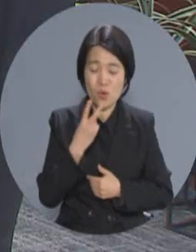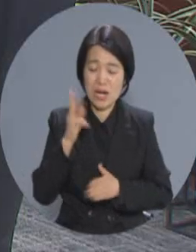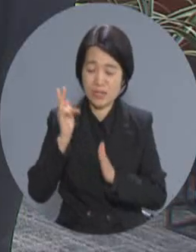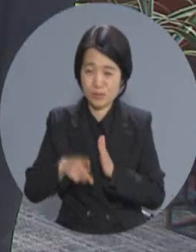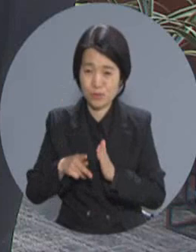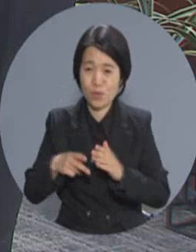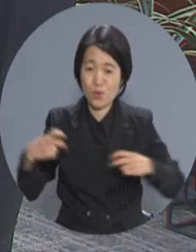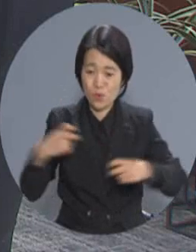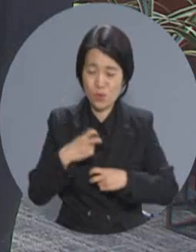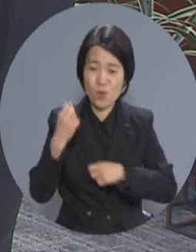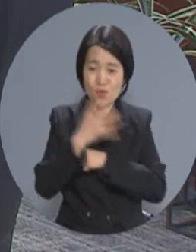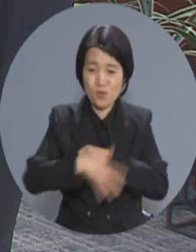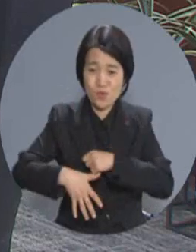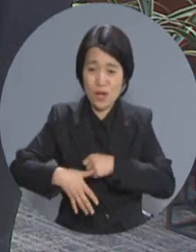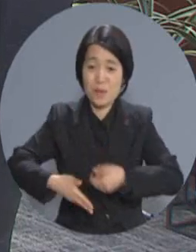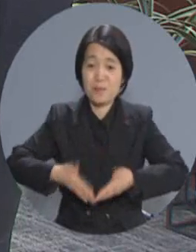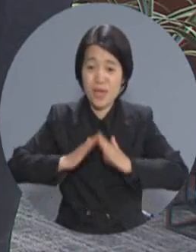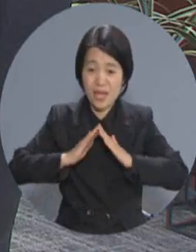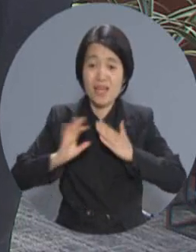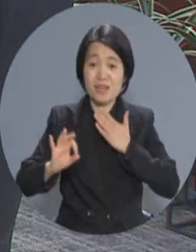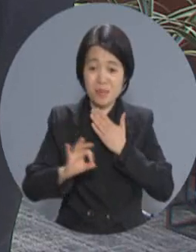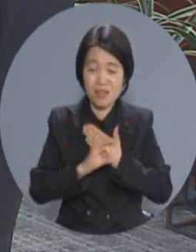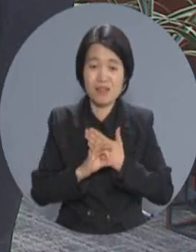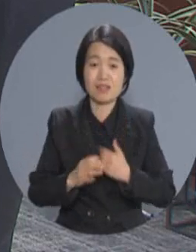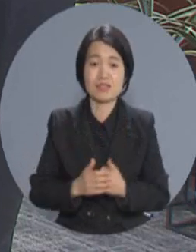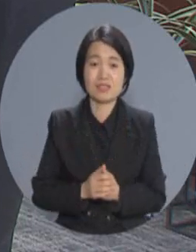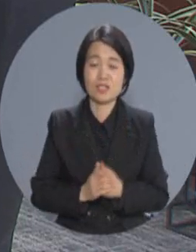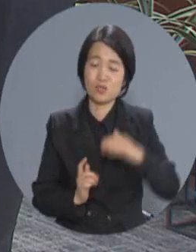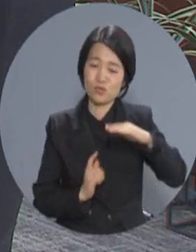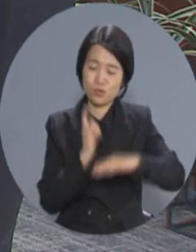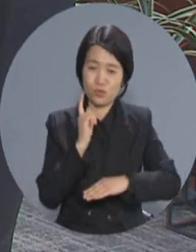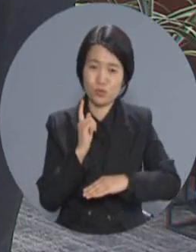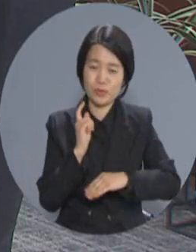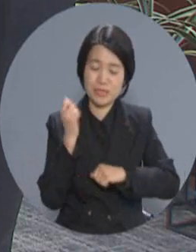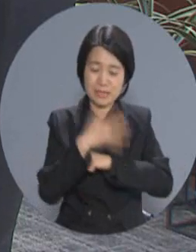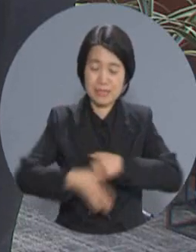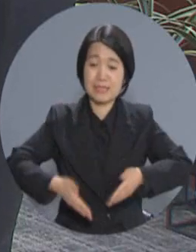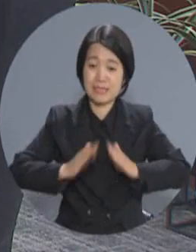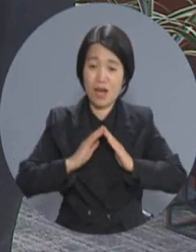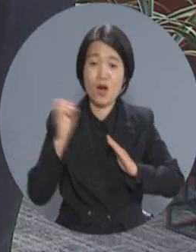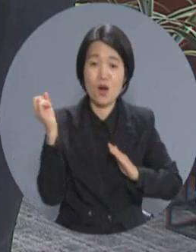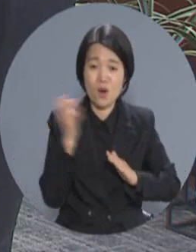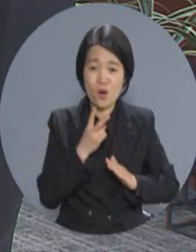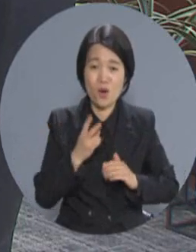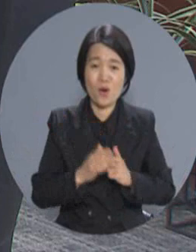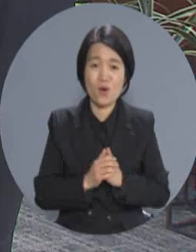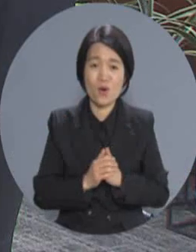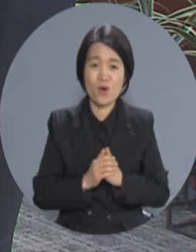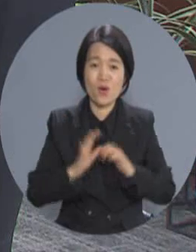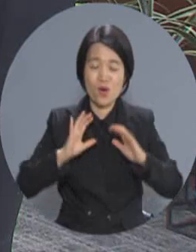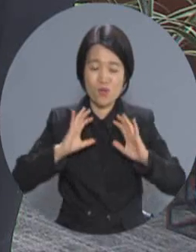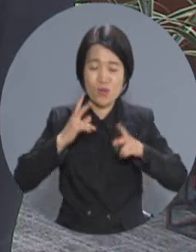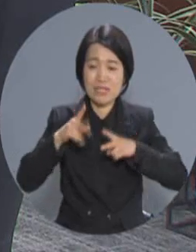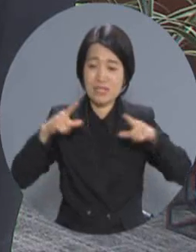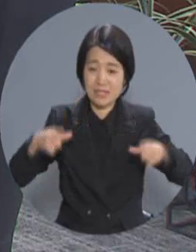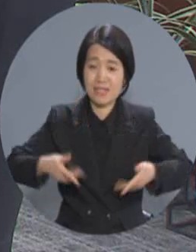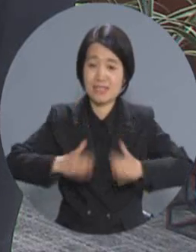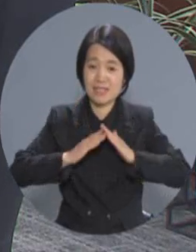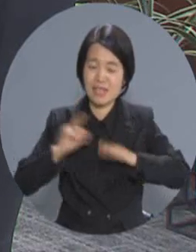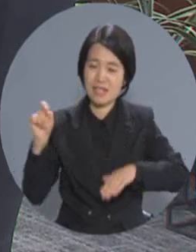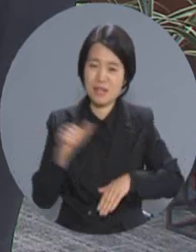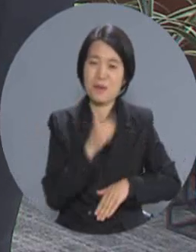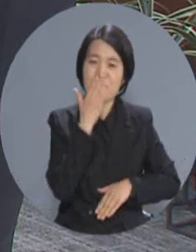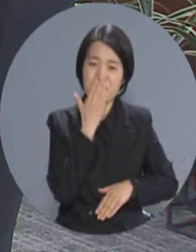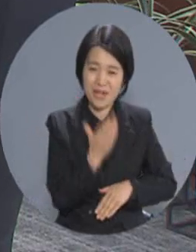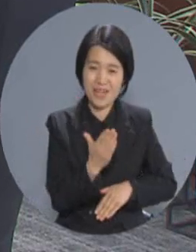철도 교통 인프라가 확충이 된다면 우주 발사체 클러스터 조성과 마마 국가산단 여성의